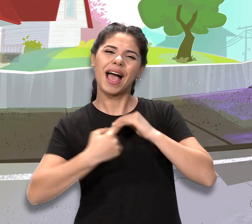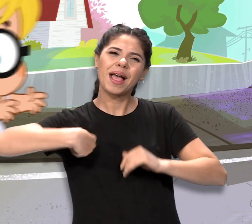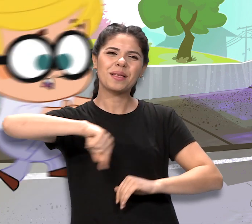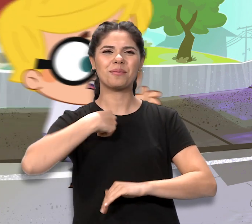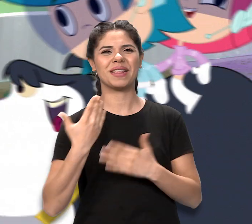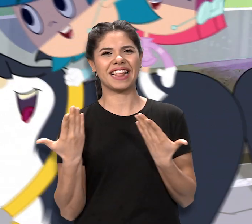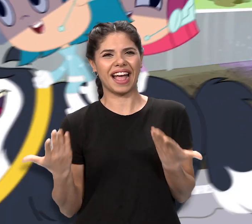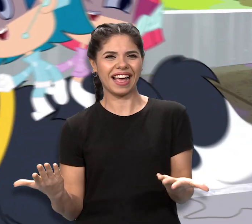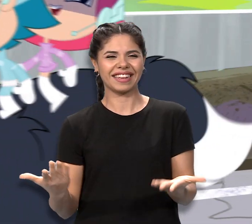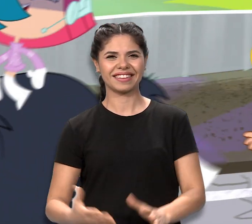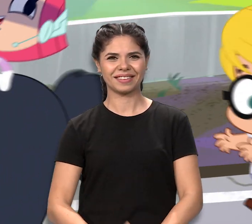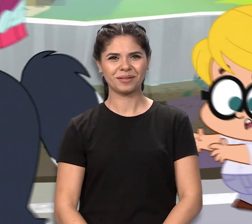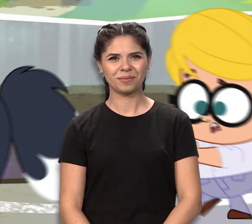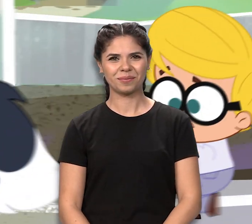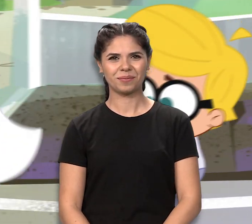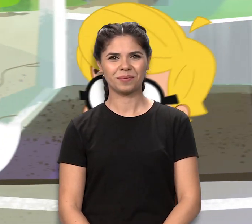Yaşar hayat bize.